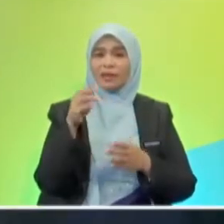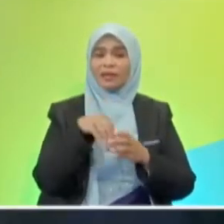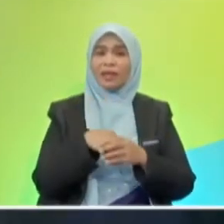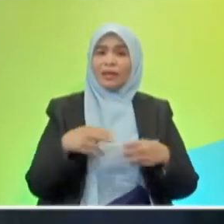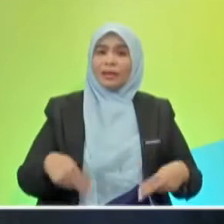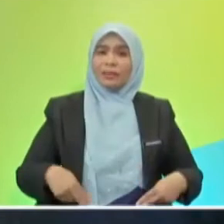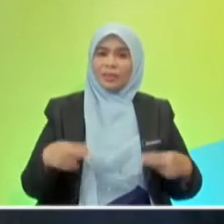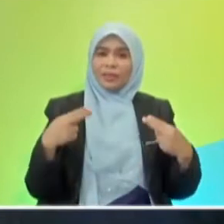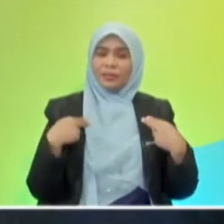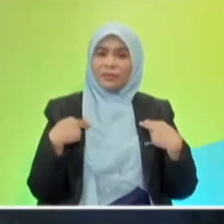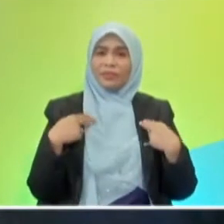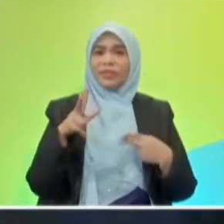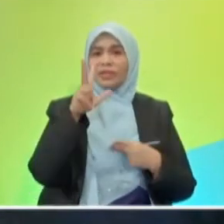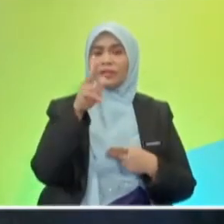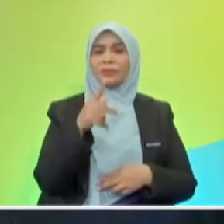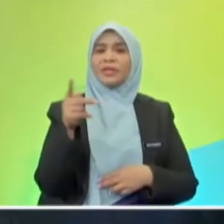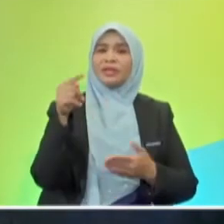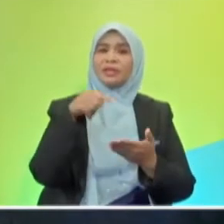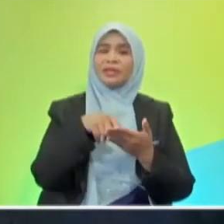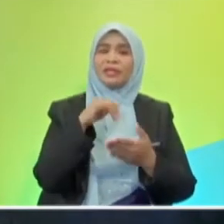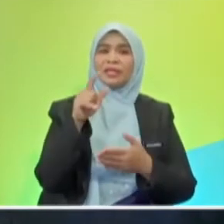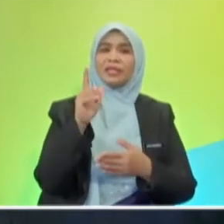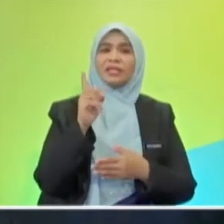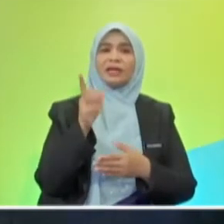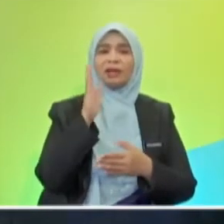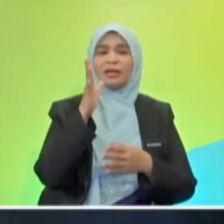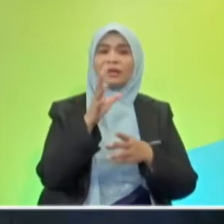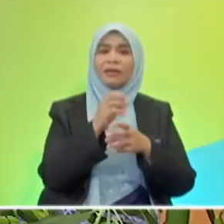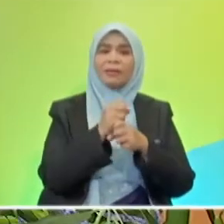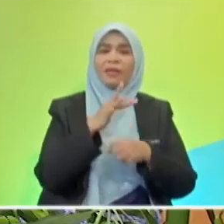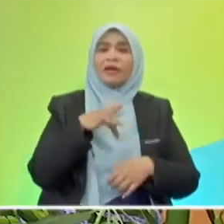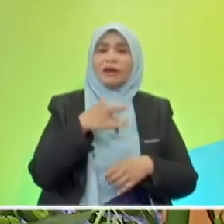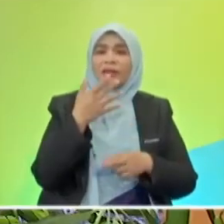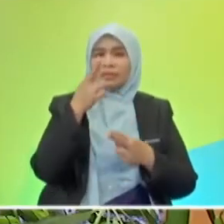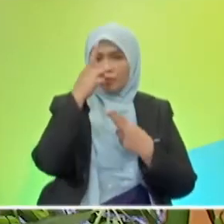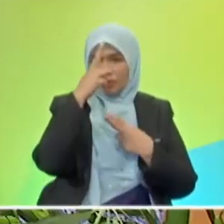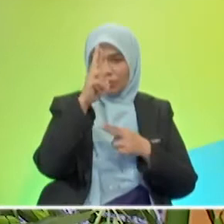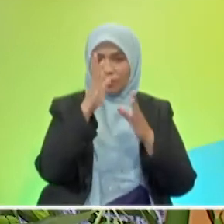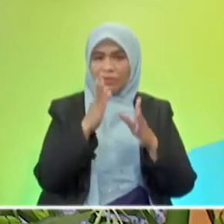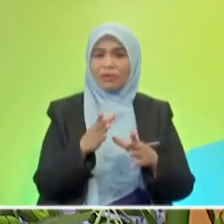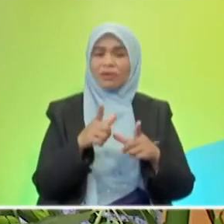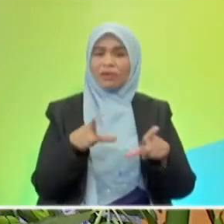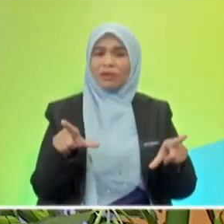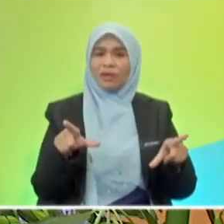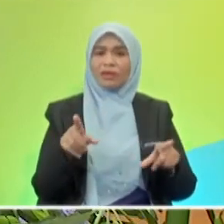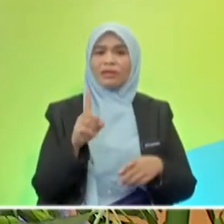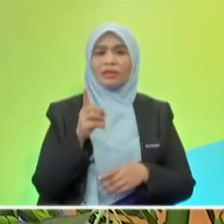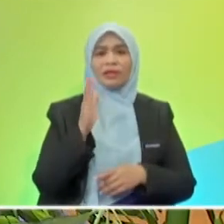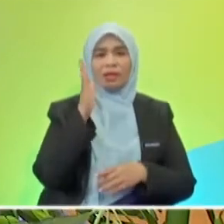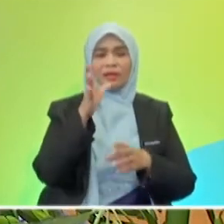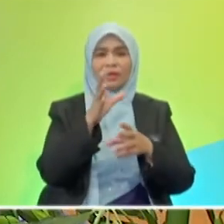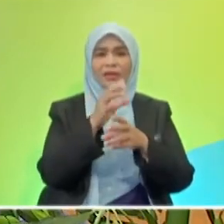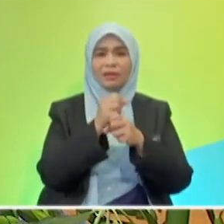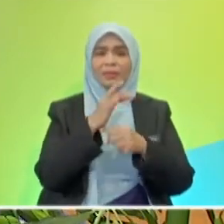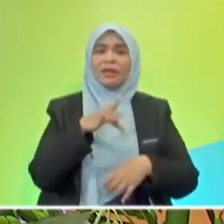ah tiga perkara ini adalah dia akan mendapatkan arah sehormat orang lain dia akan mendapatkan